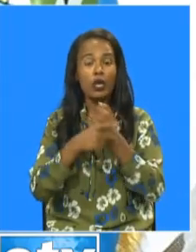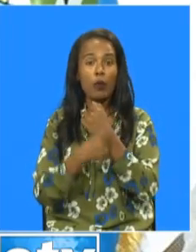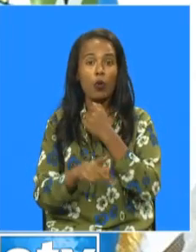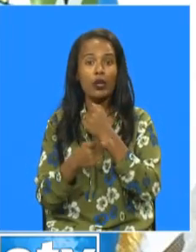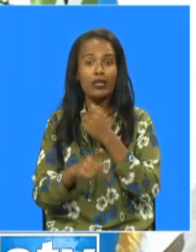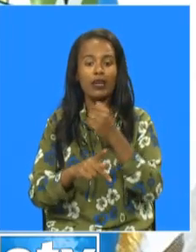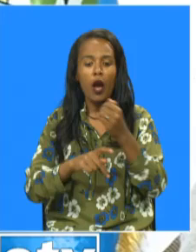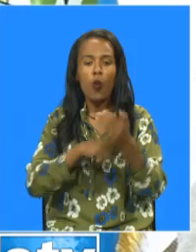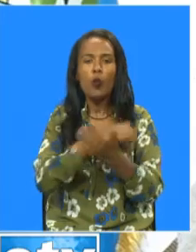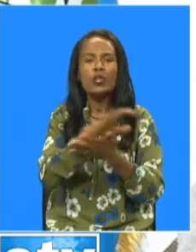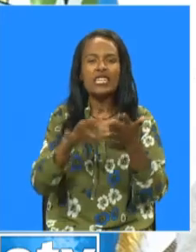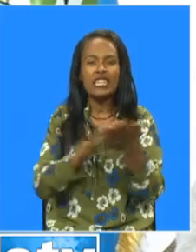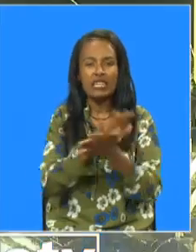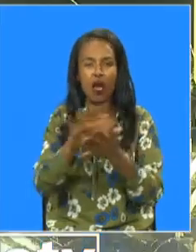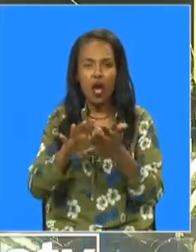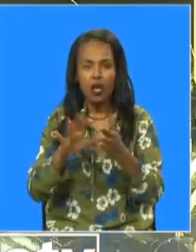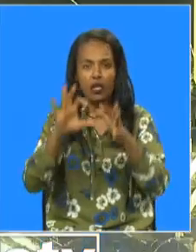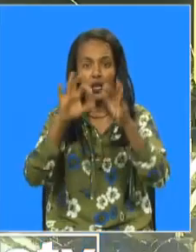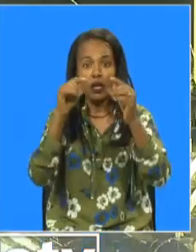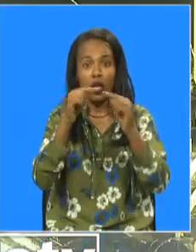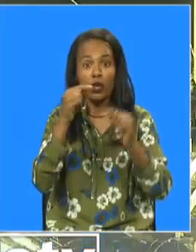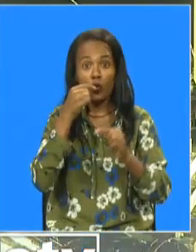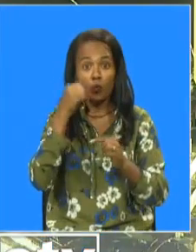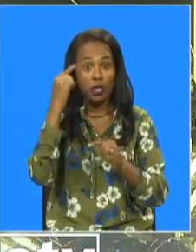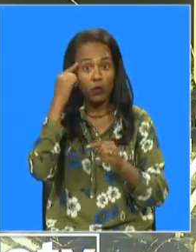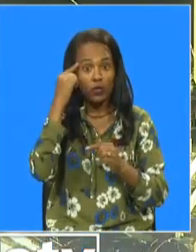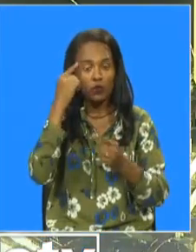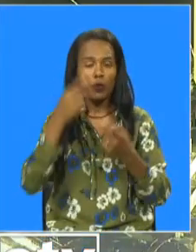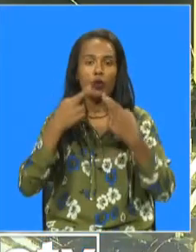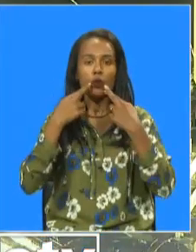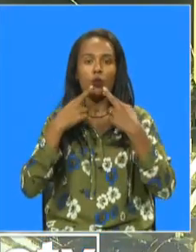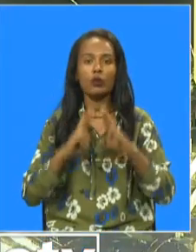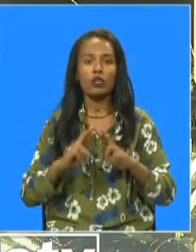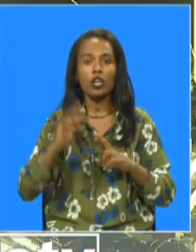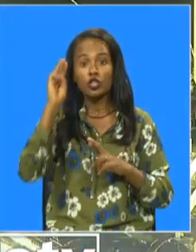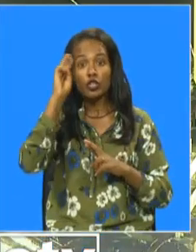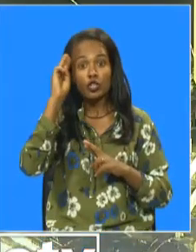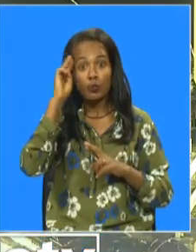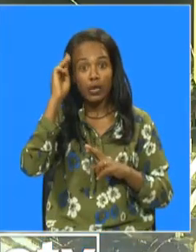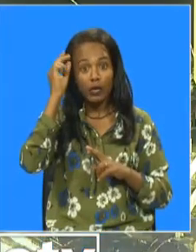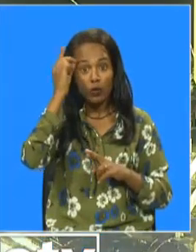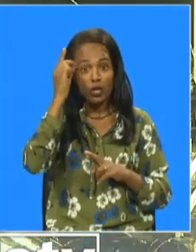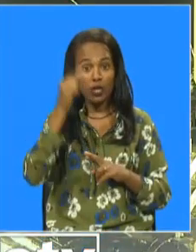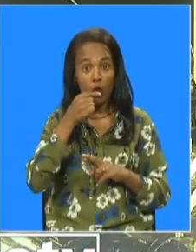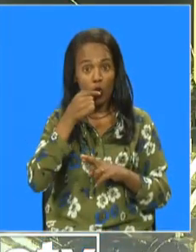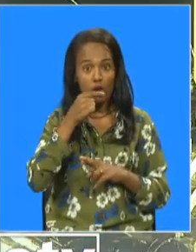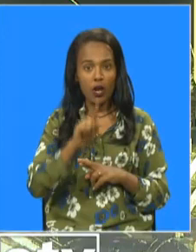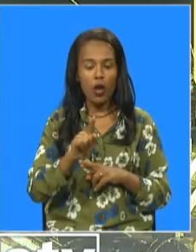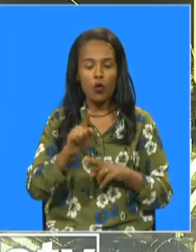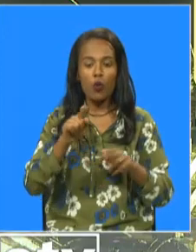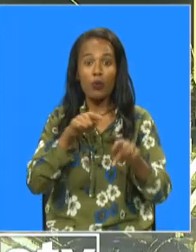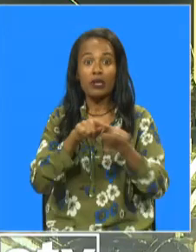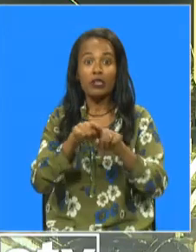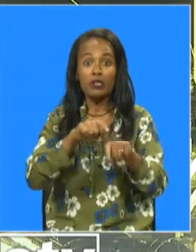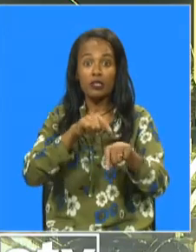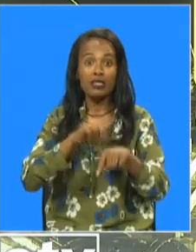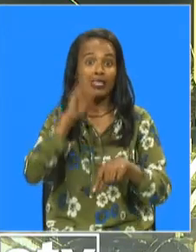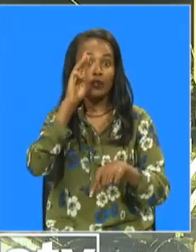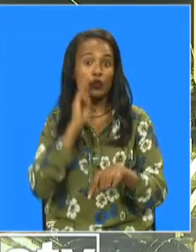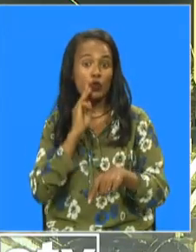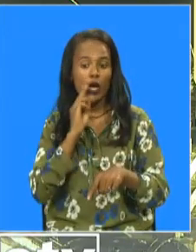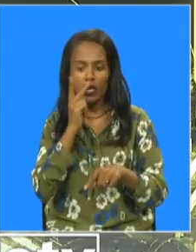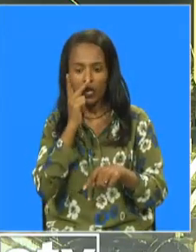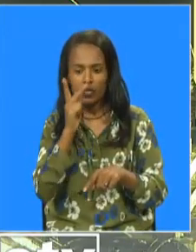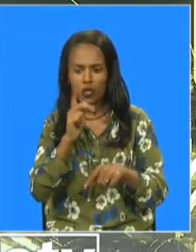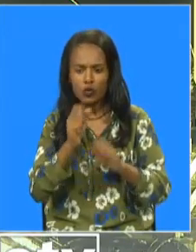የፖለቲካ ውጥንቅጥ ጋር የተገናኘ ነው ብዬ ነው ማስበው። ሪፖርተራችን ስመኛው ይርዳው እንደዘገበው በድርድር ወቅት ሱዳን